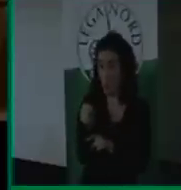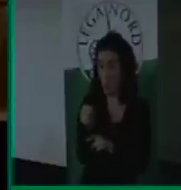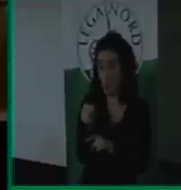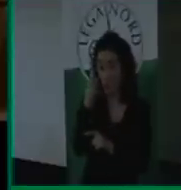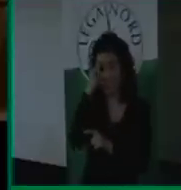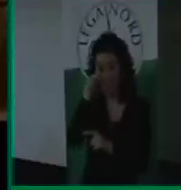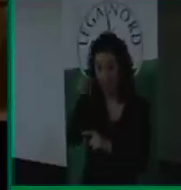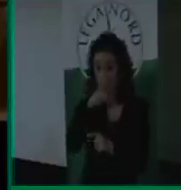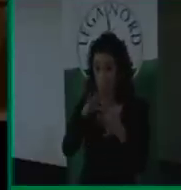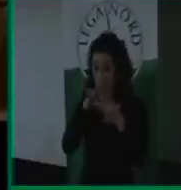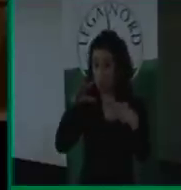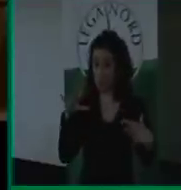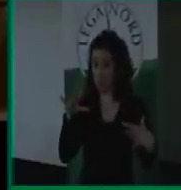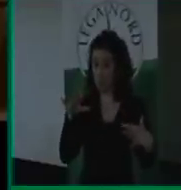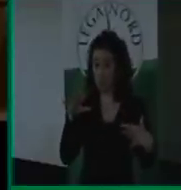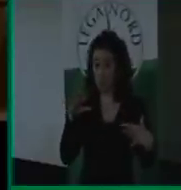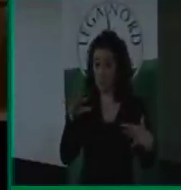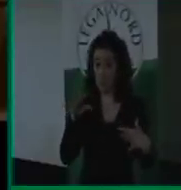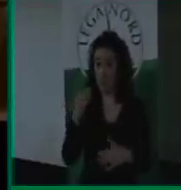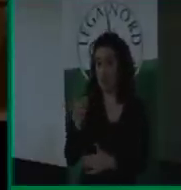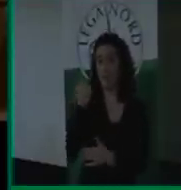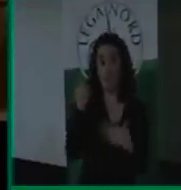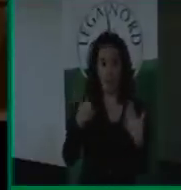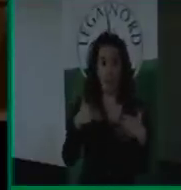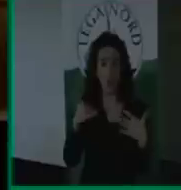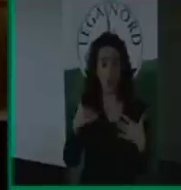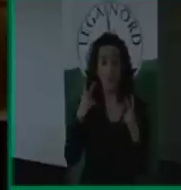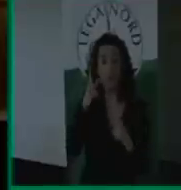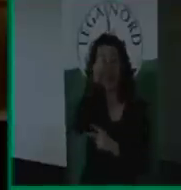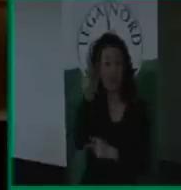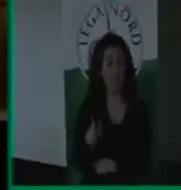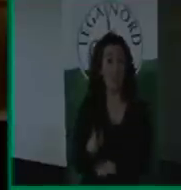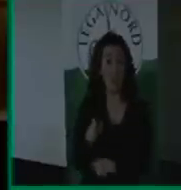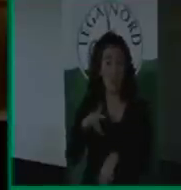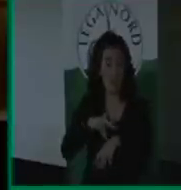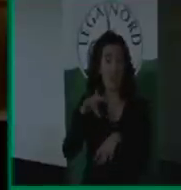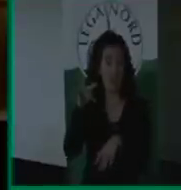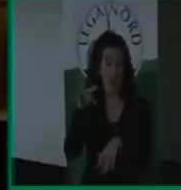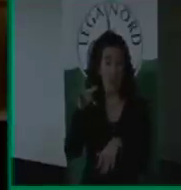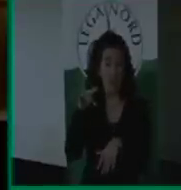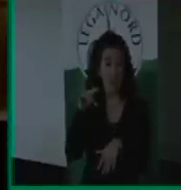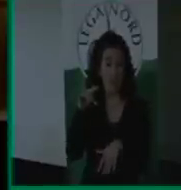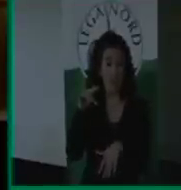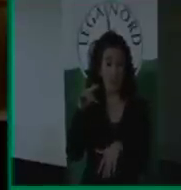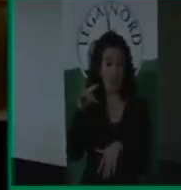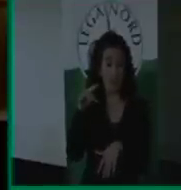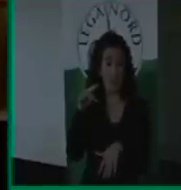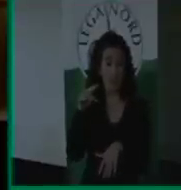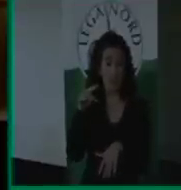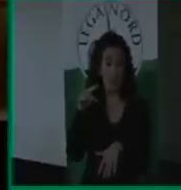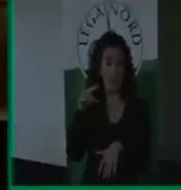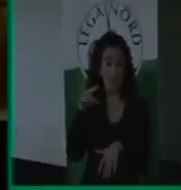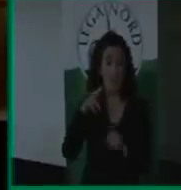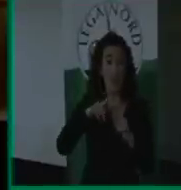avremo nel momento in cui uscissimo dall'euro e per un paese molto indebitato come il nostro il valore del